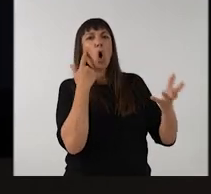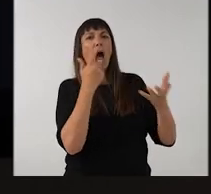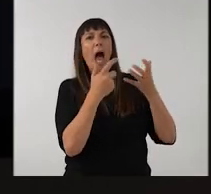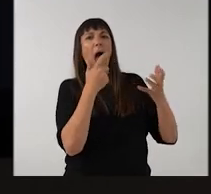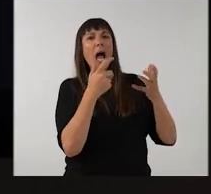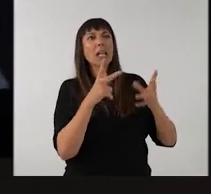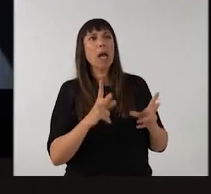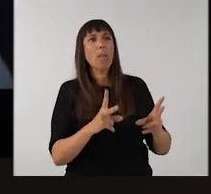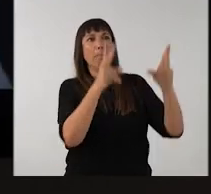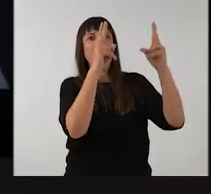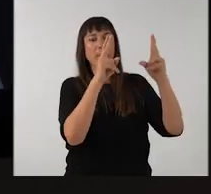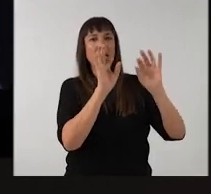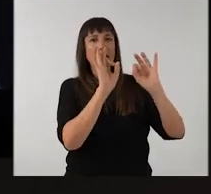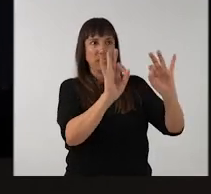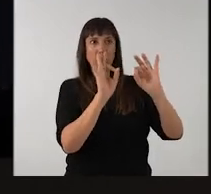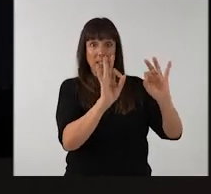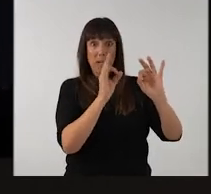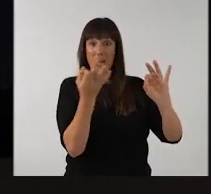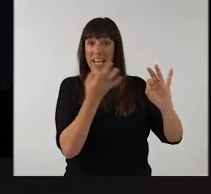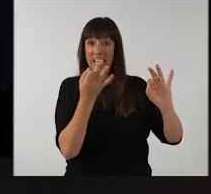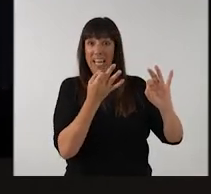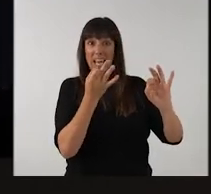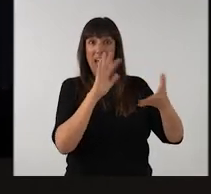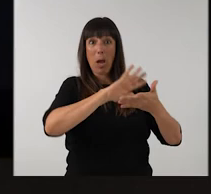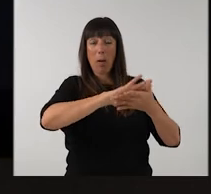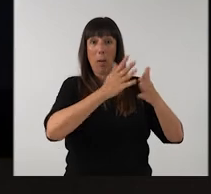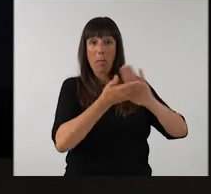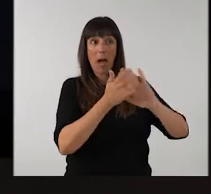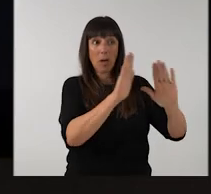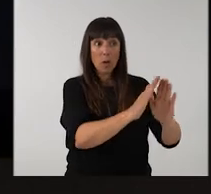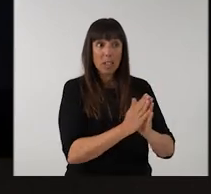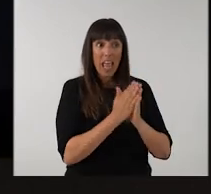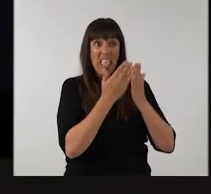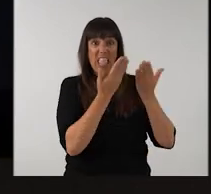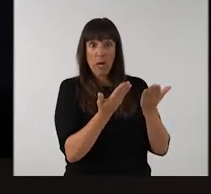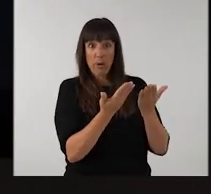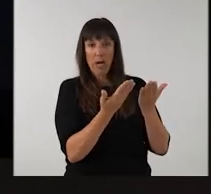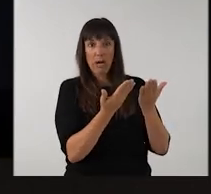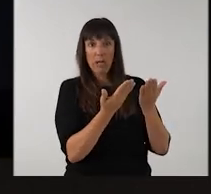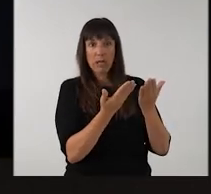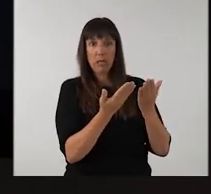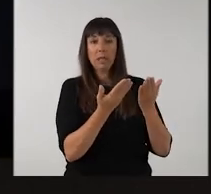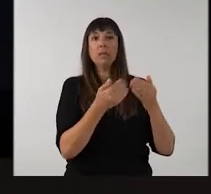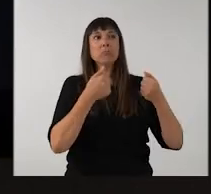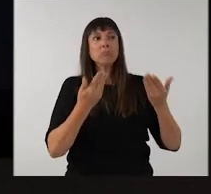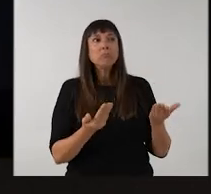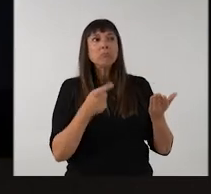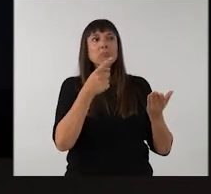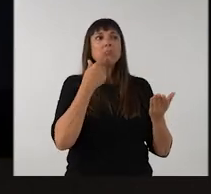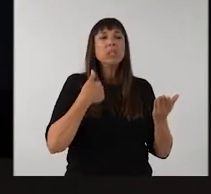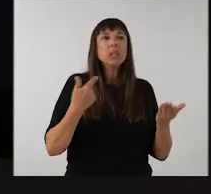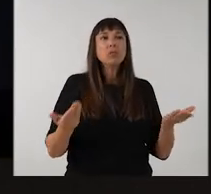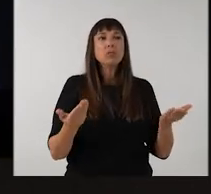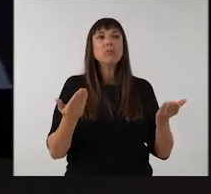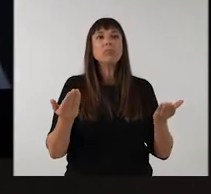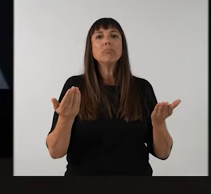d'art, però fixant-se només en el motiu d'unes mans que agafen un llibre. I em